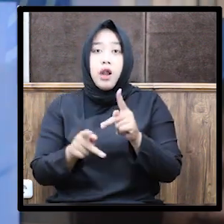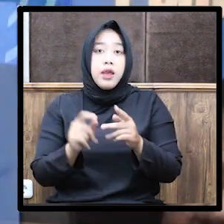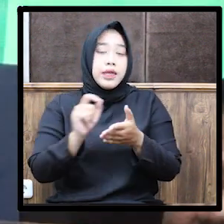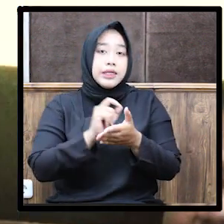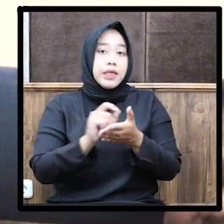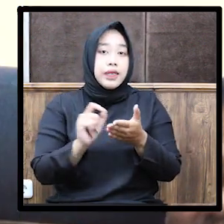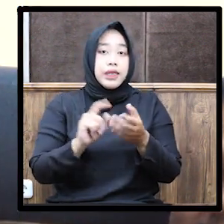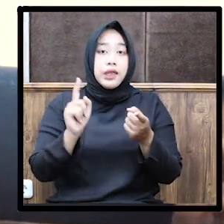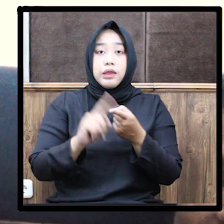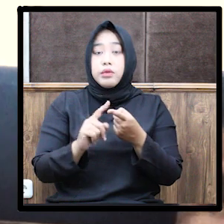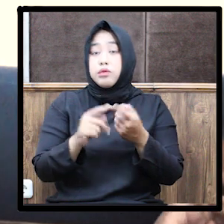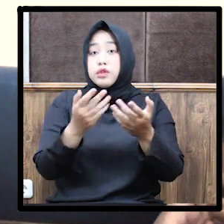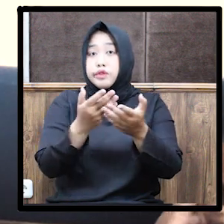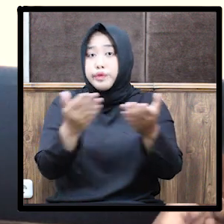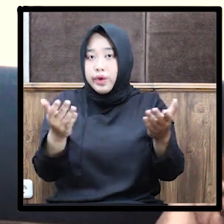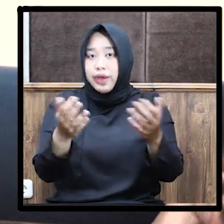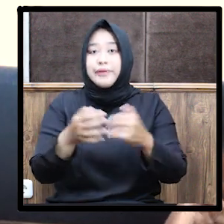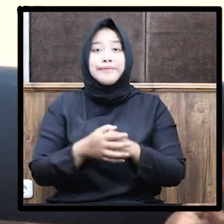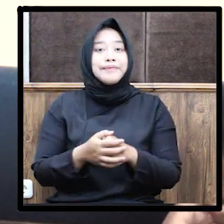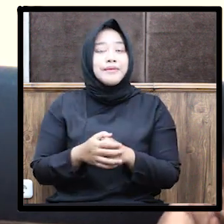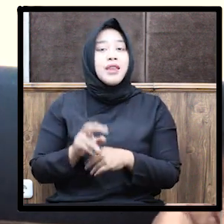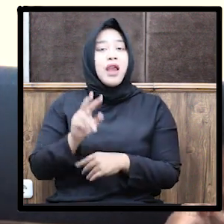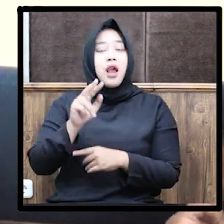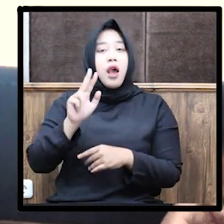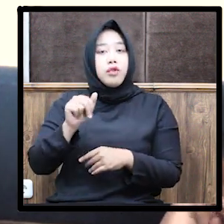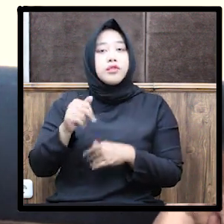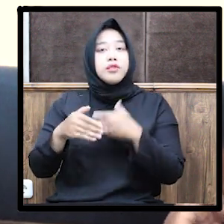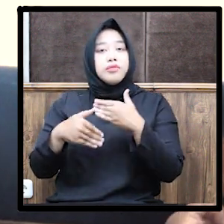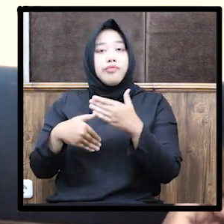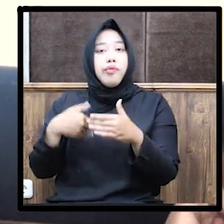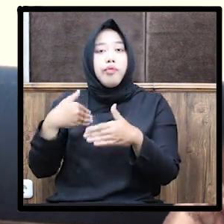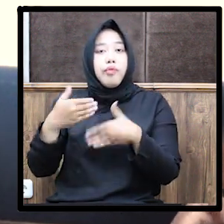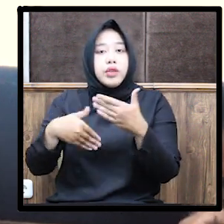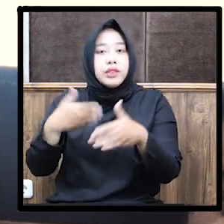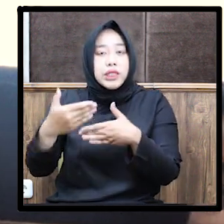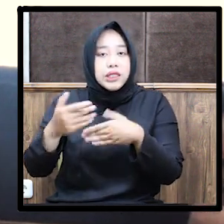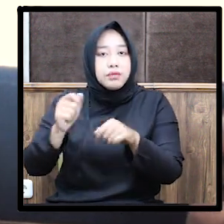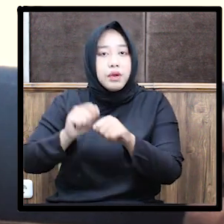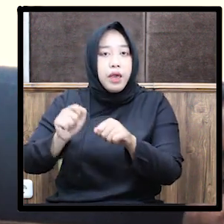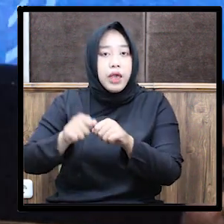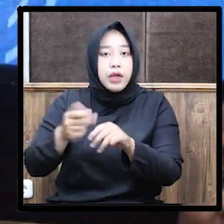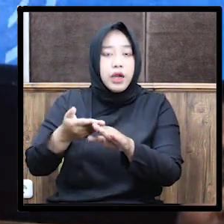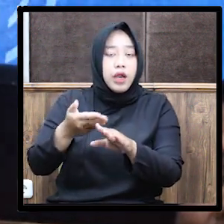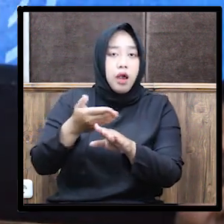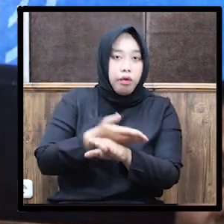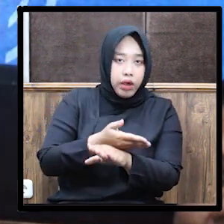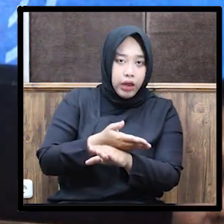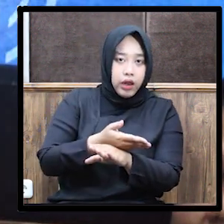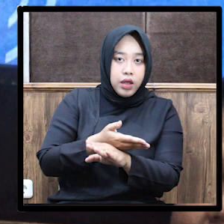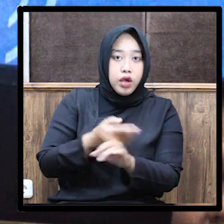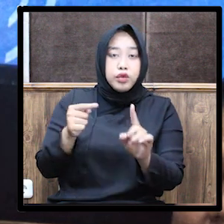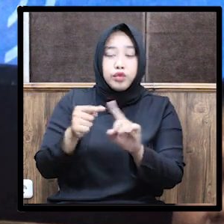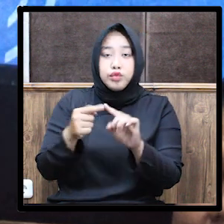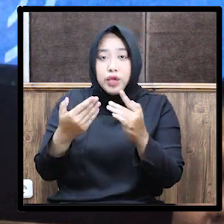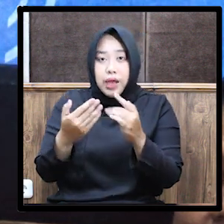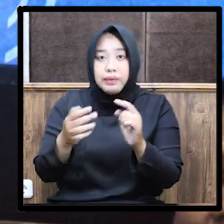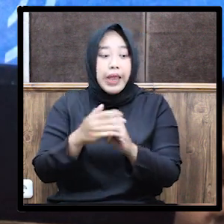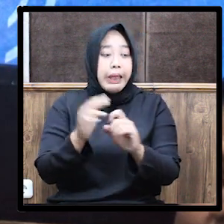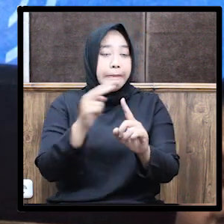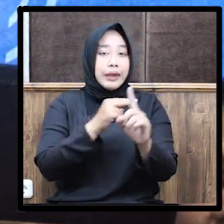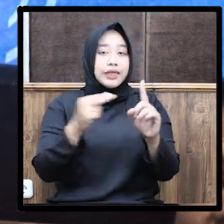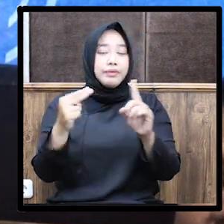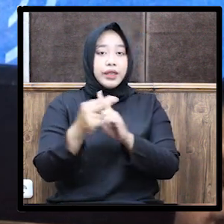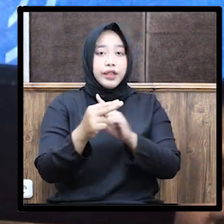Itu tetapi memang secara keseluruhan bahwa catatan teman-teman itu harus menjadi proses perbaikan